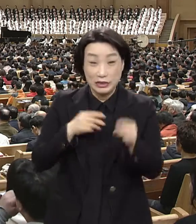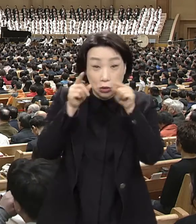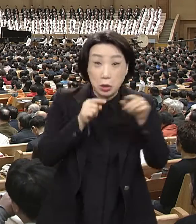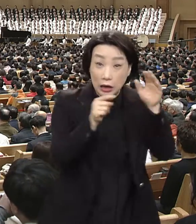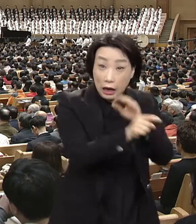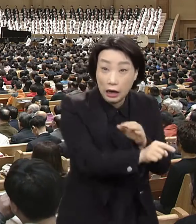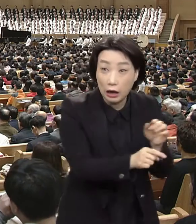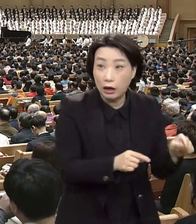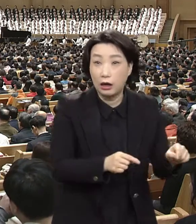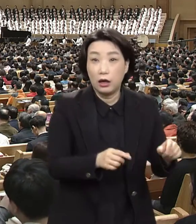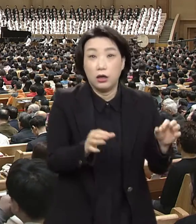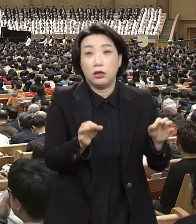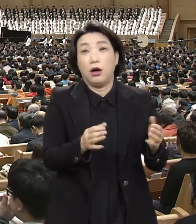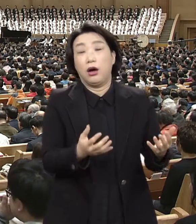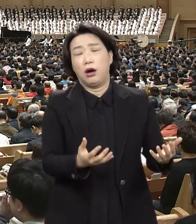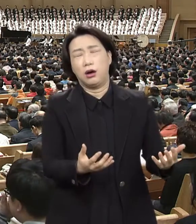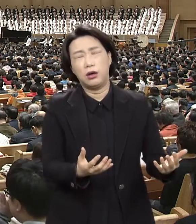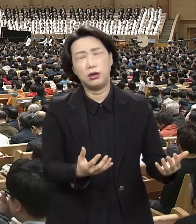지옥에 가는 순간